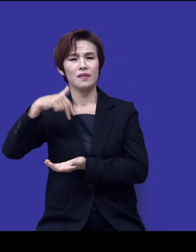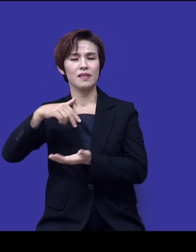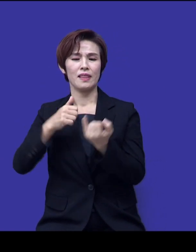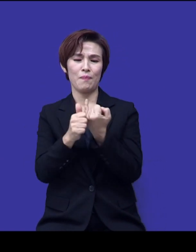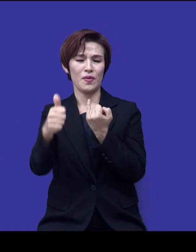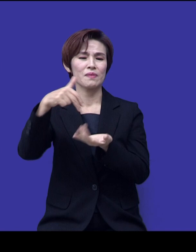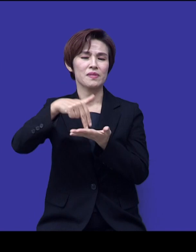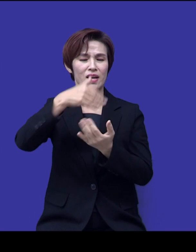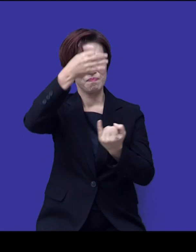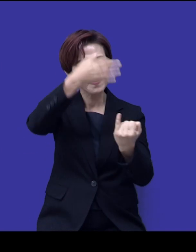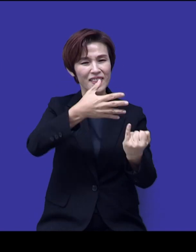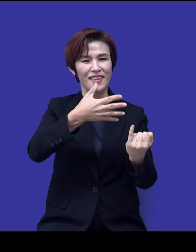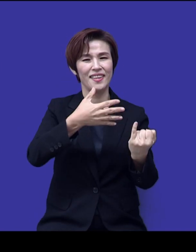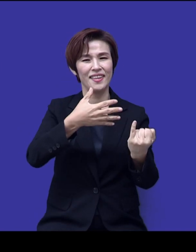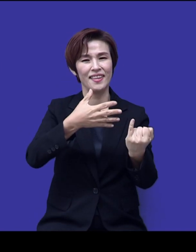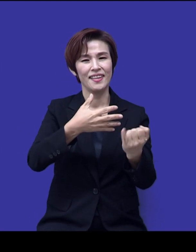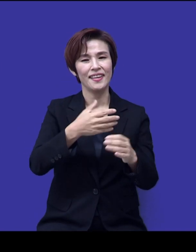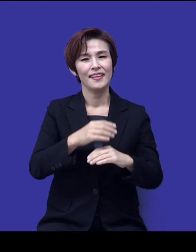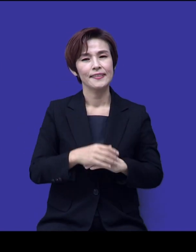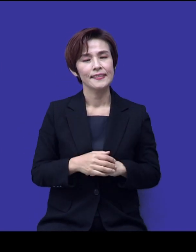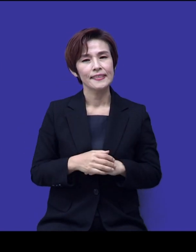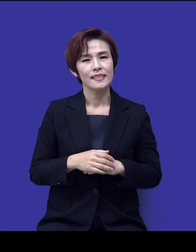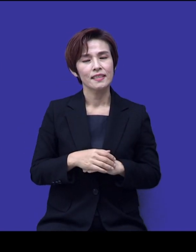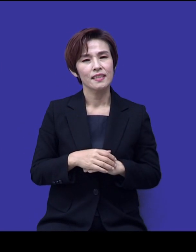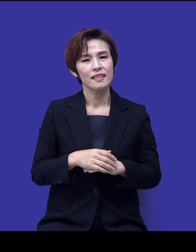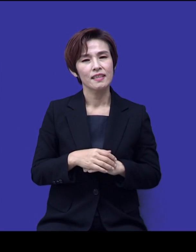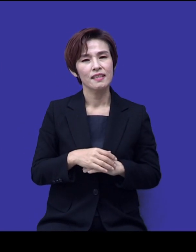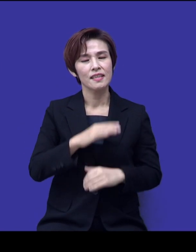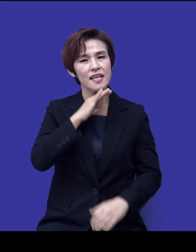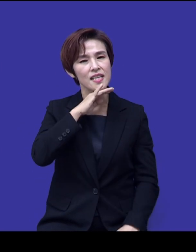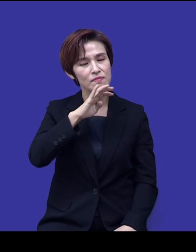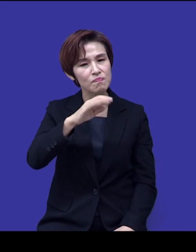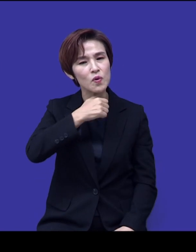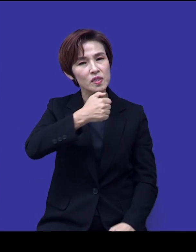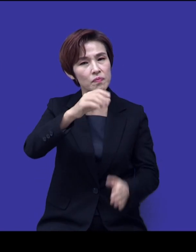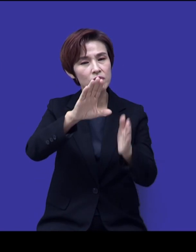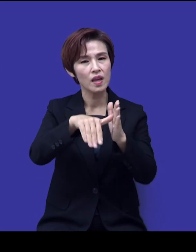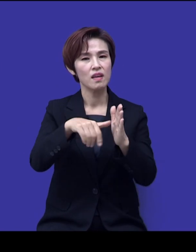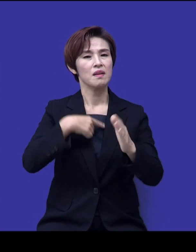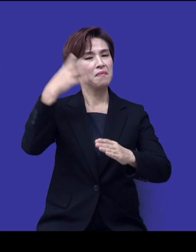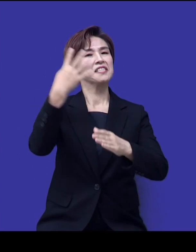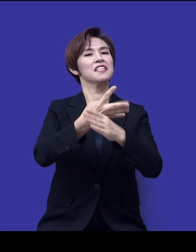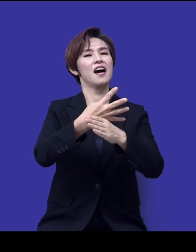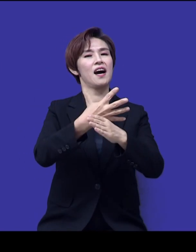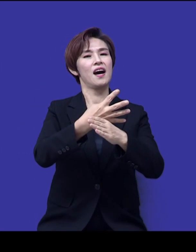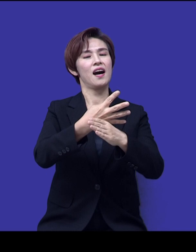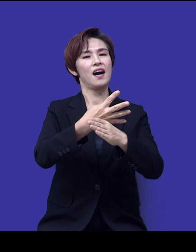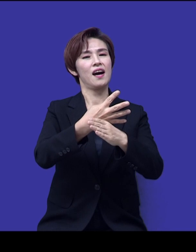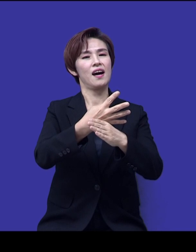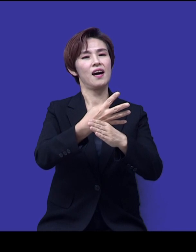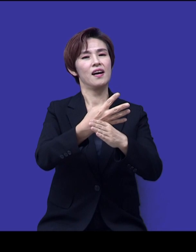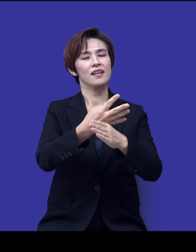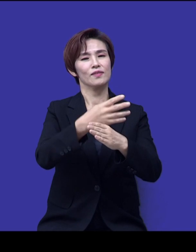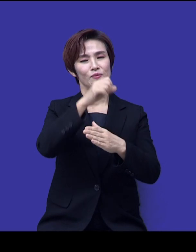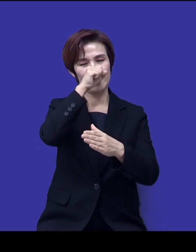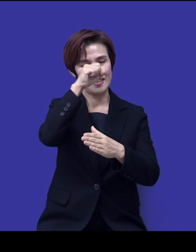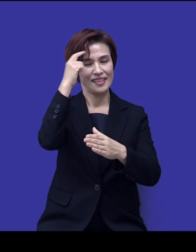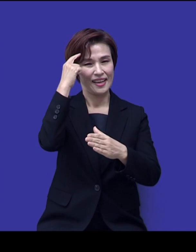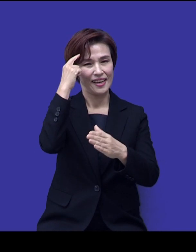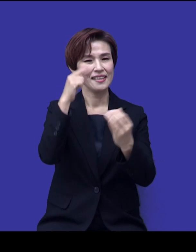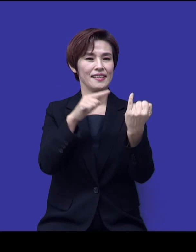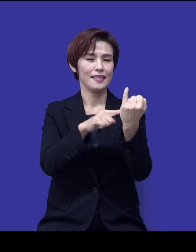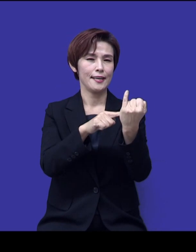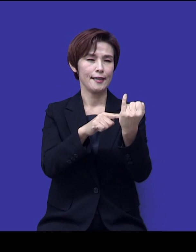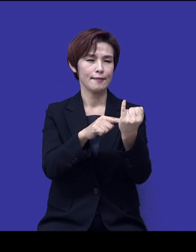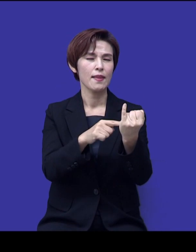나중에 40이나 50 됐을 때 네. 나 그래도 박사야. 이제 자부심이 하나 있기를 바랬어요. 그래서 제가 부축해서 유학을